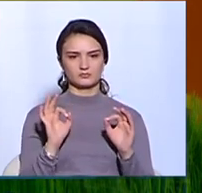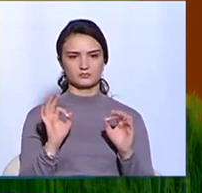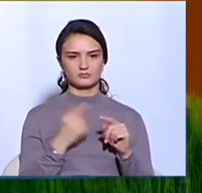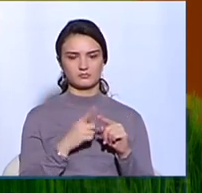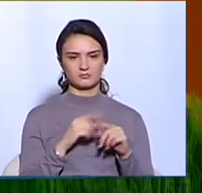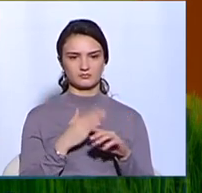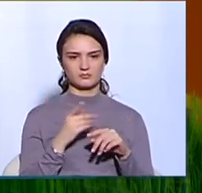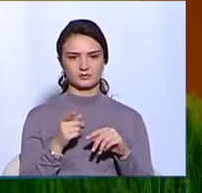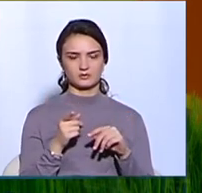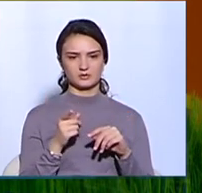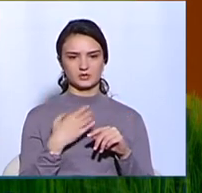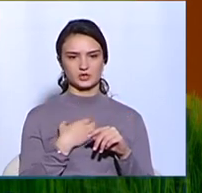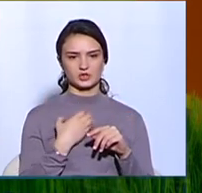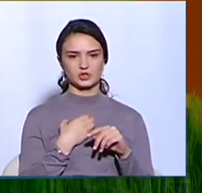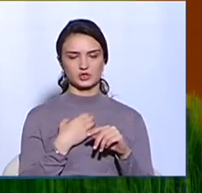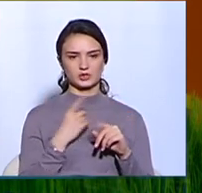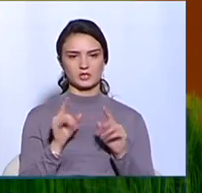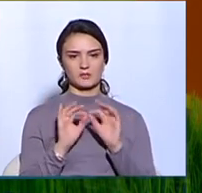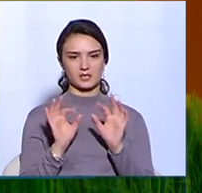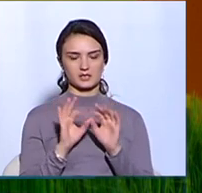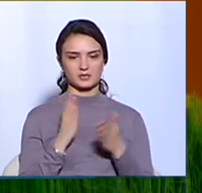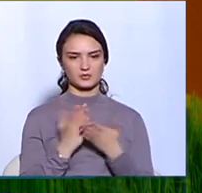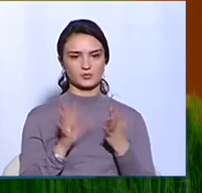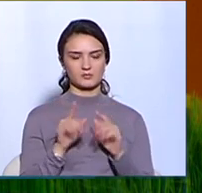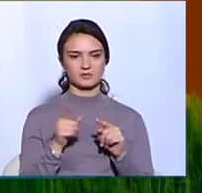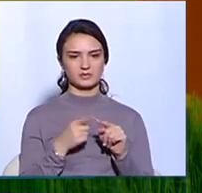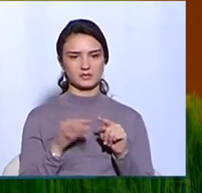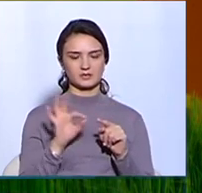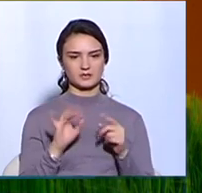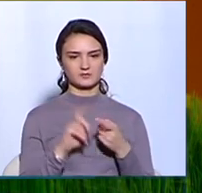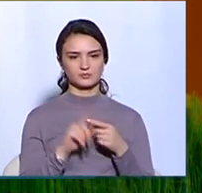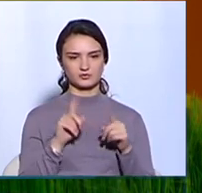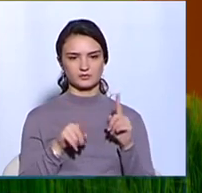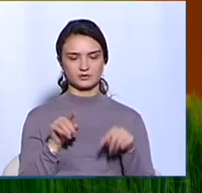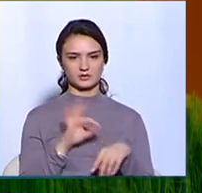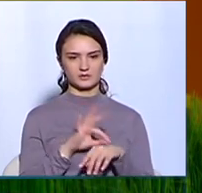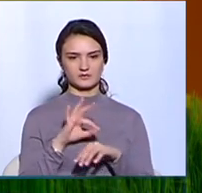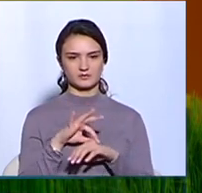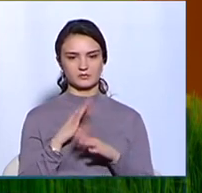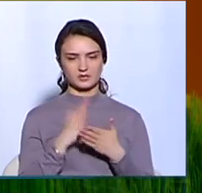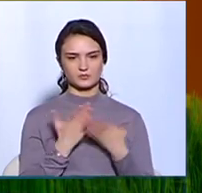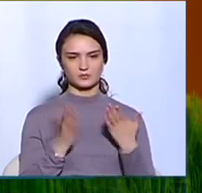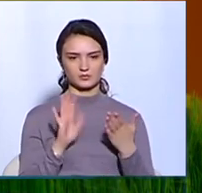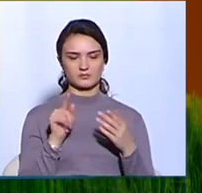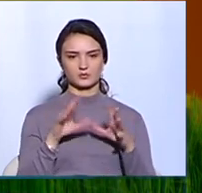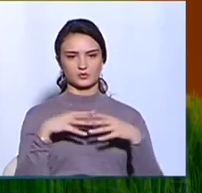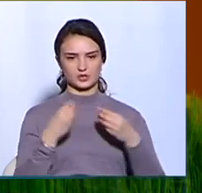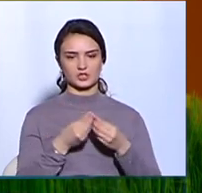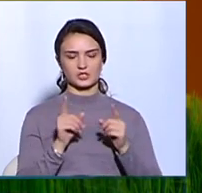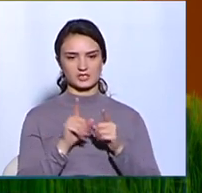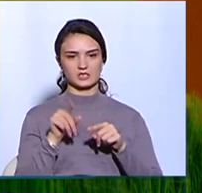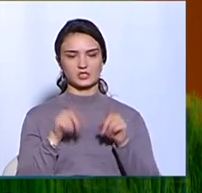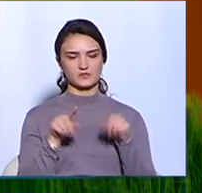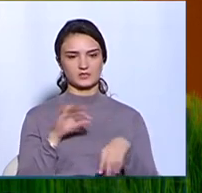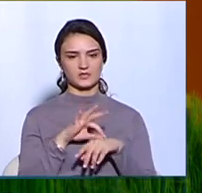ეს არის გამხელილი შიში. არის თუ არა მათთან დაკავშირებული რომელიმე იშვიათი დაავადება? არის თუ არა მათ ოჯახში ასეთი